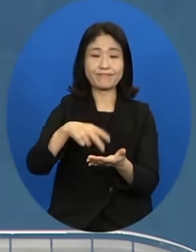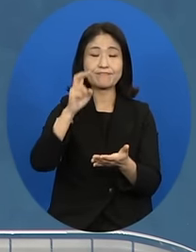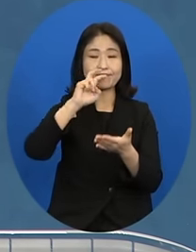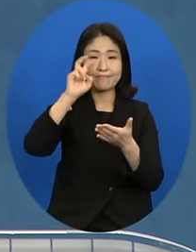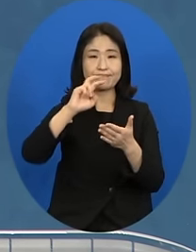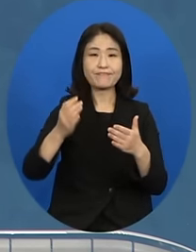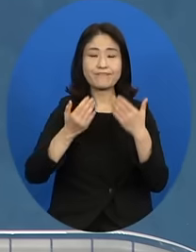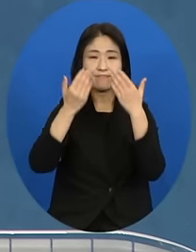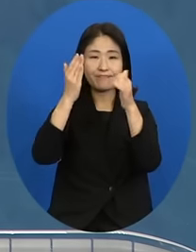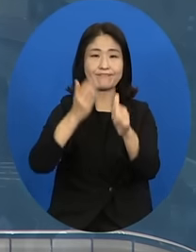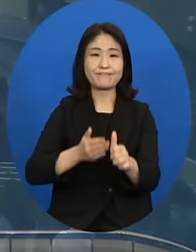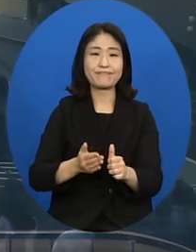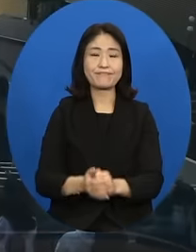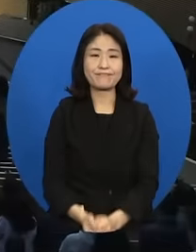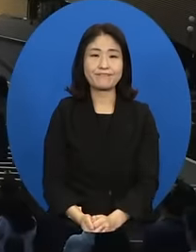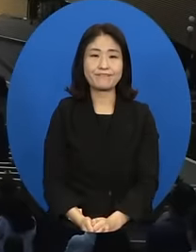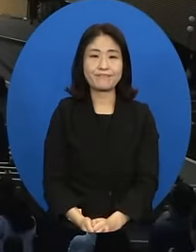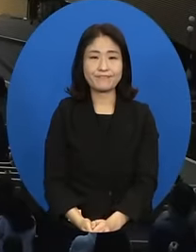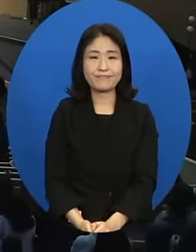찬양하시도록 하겠습니다.